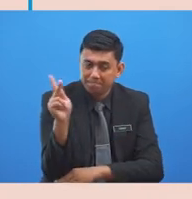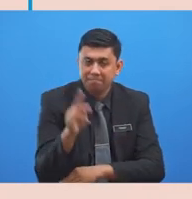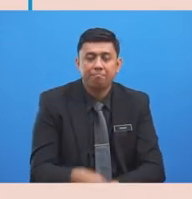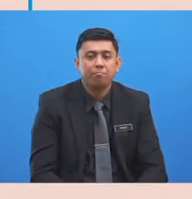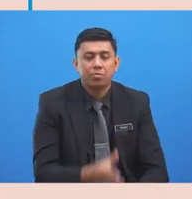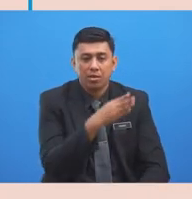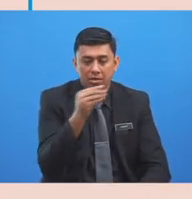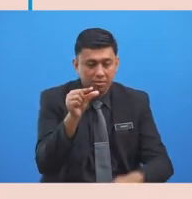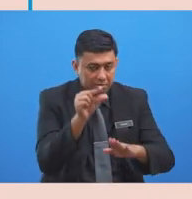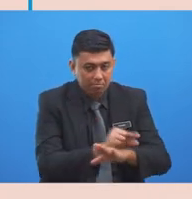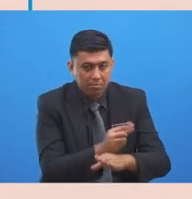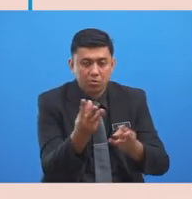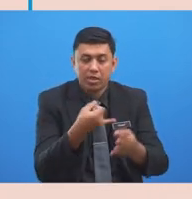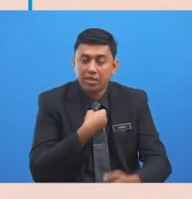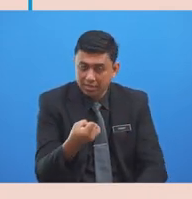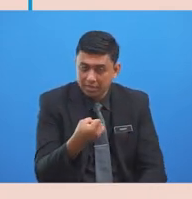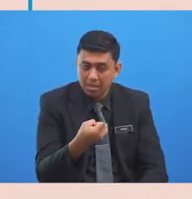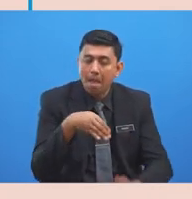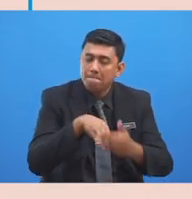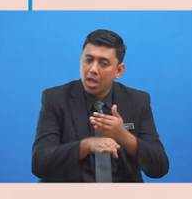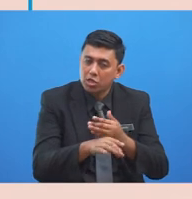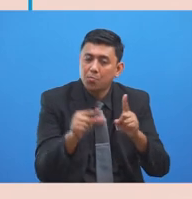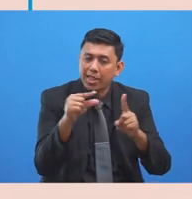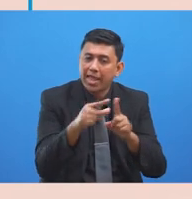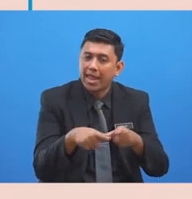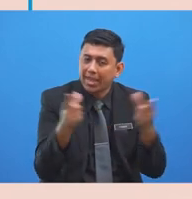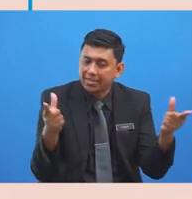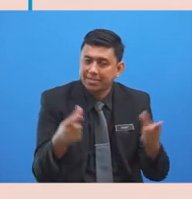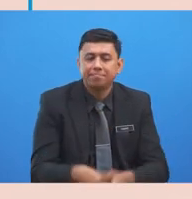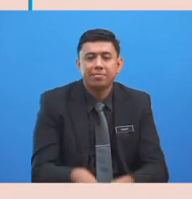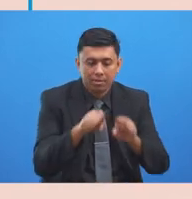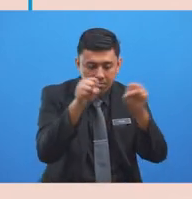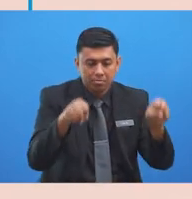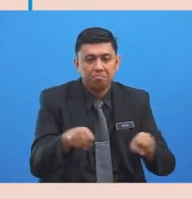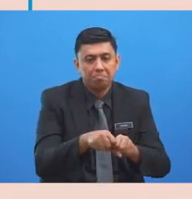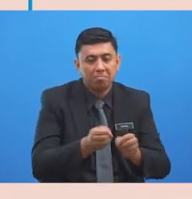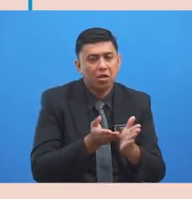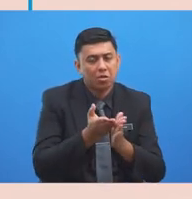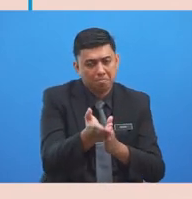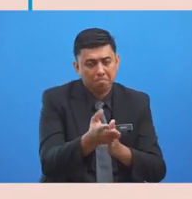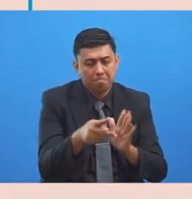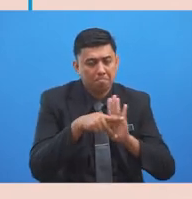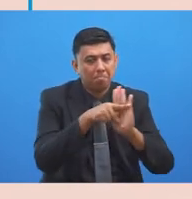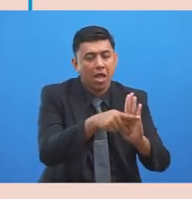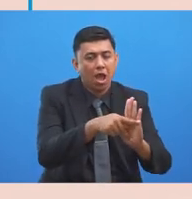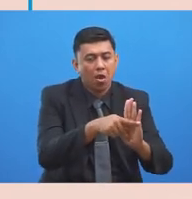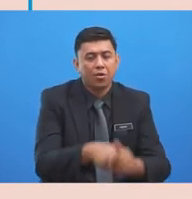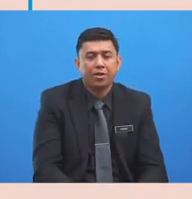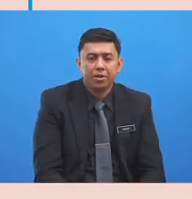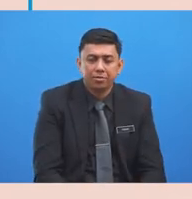dimasukkan dan pengguna ingin memasukkan perkataan yang lain, sistem akan terus